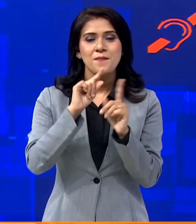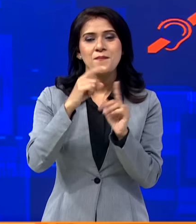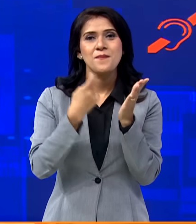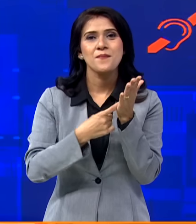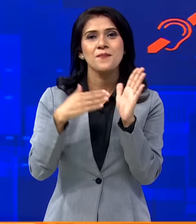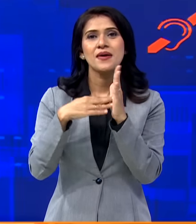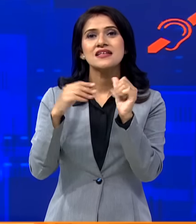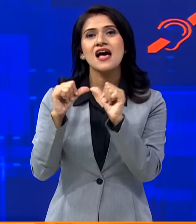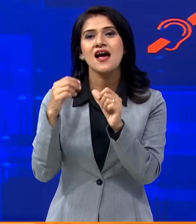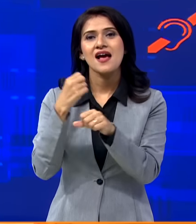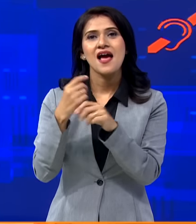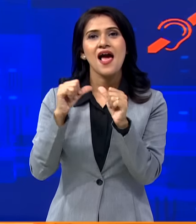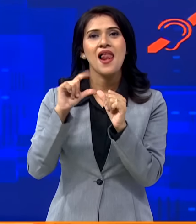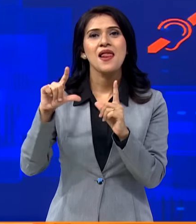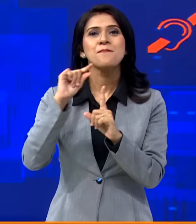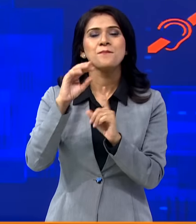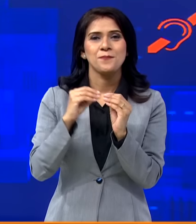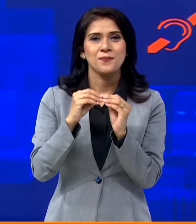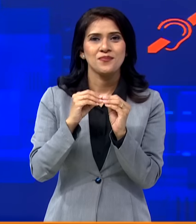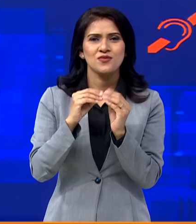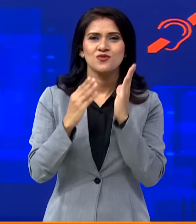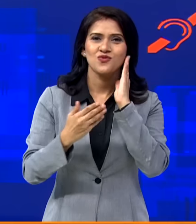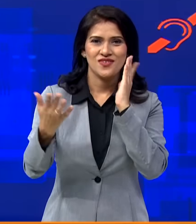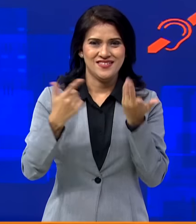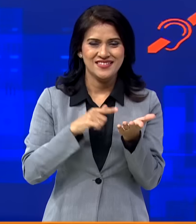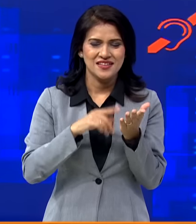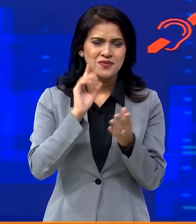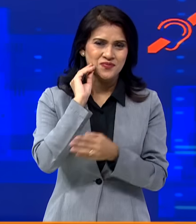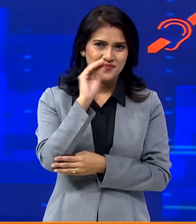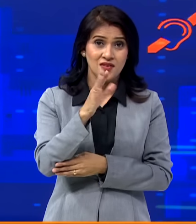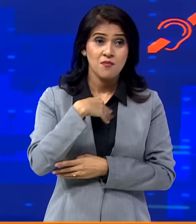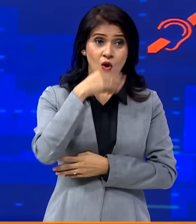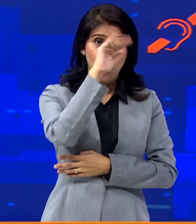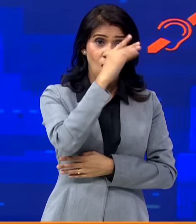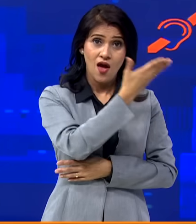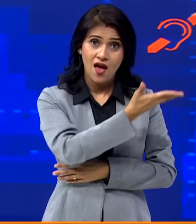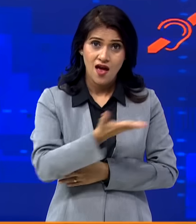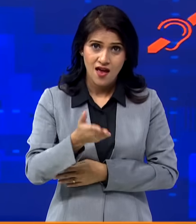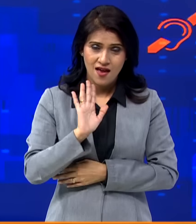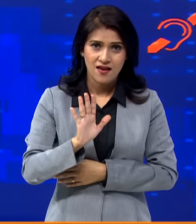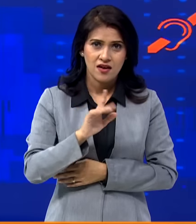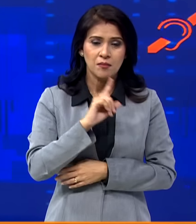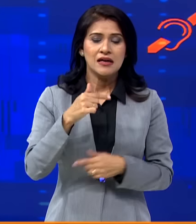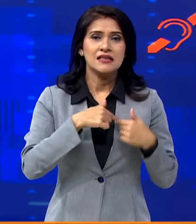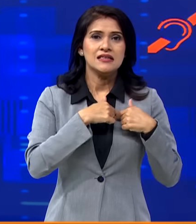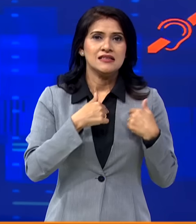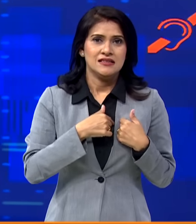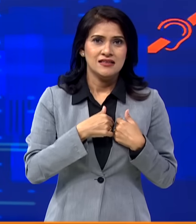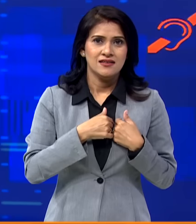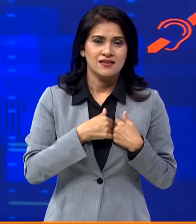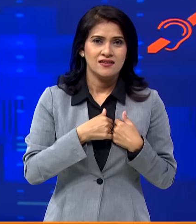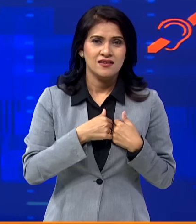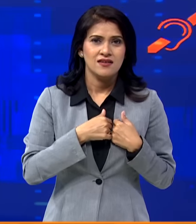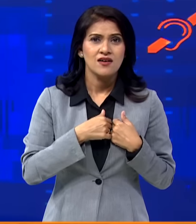हूं मैं बुलाता तो हूं उसको मैं बुलाता तो हूं उसको मगर जजबा दिल उस परे बन